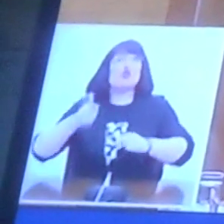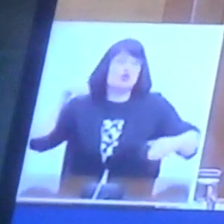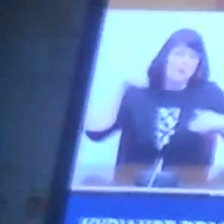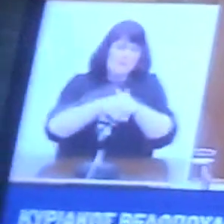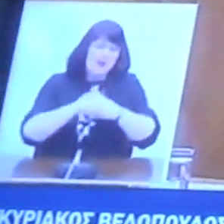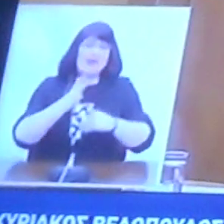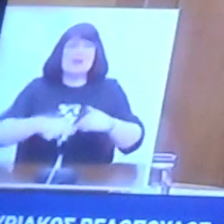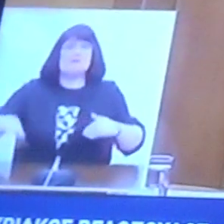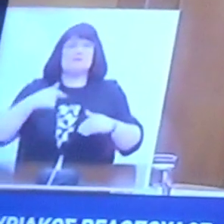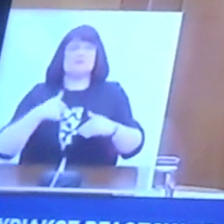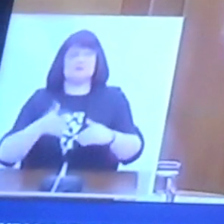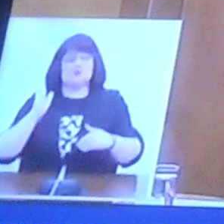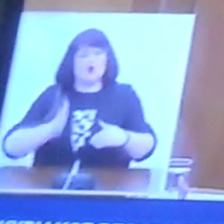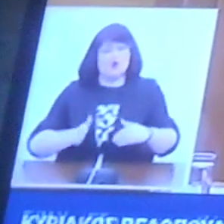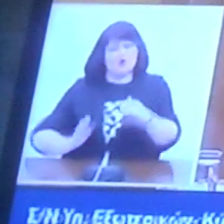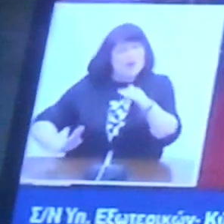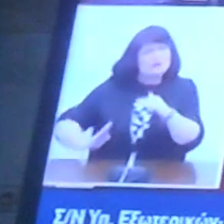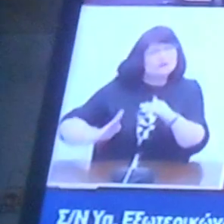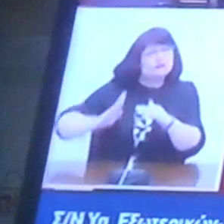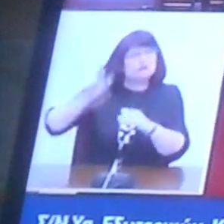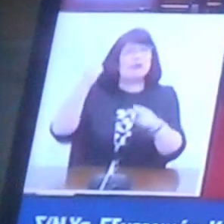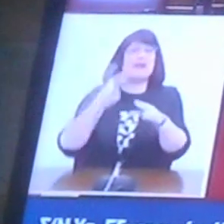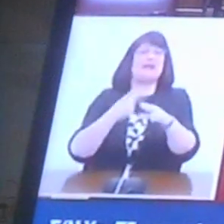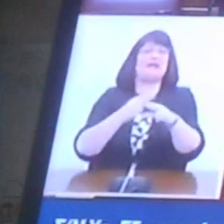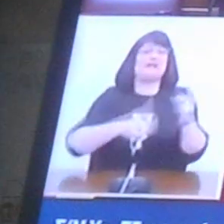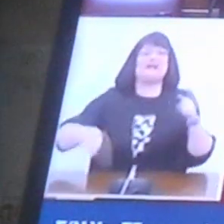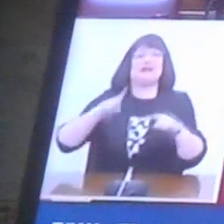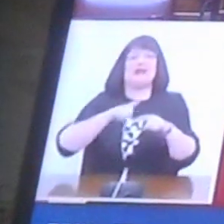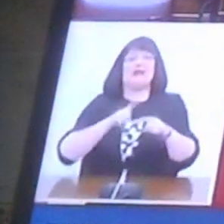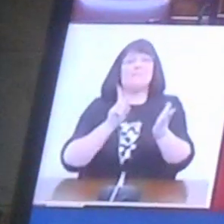να ανέβει ψηλά, πολύ ψηλά, γιατί το αξίζουν οι Έλληνες. Αυτό πρέπει να καταλάβει ο Έλληνας πολίτης.